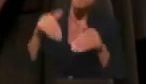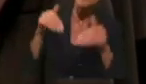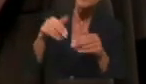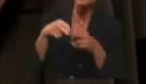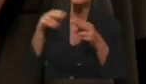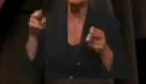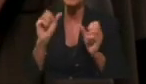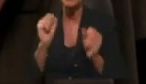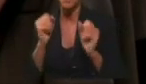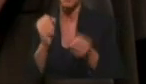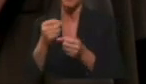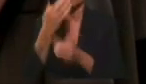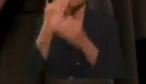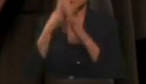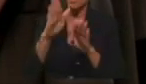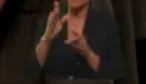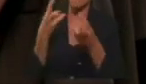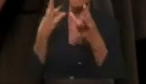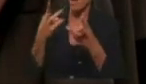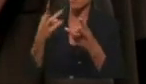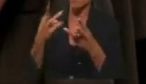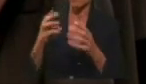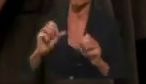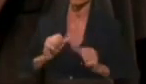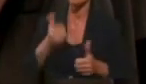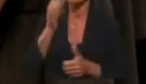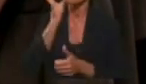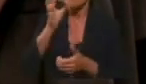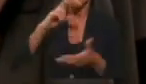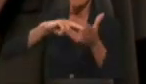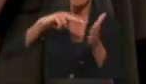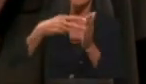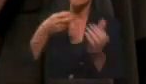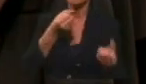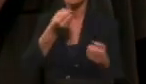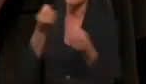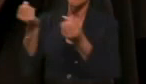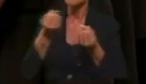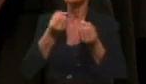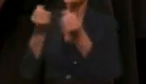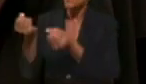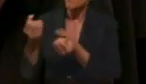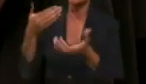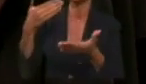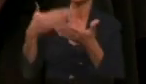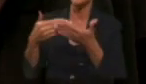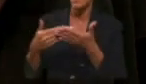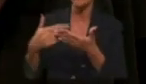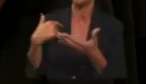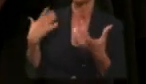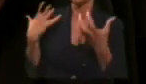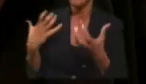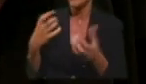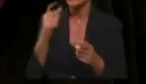działań, wskazują na to, że niezmiernie ważne jest dobre planowanie transportu. I dlatego chciałam